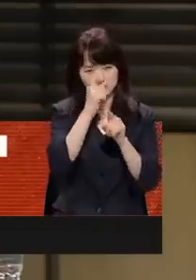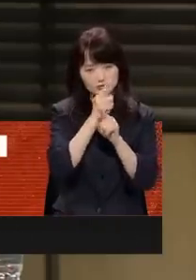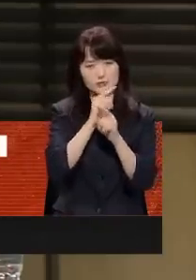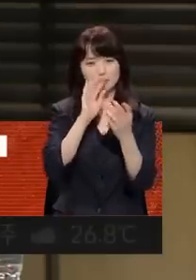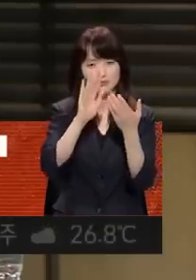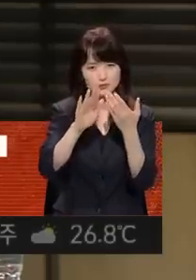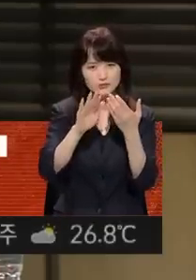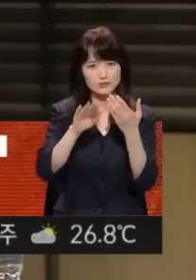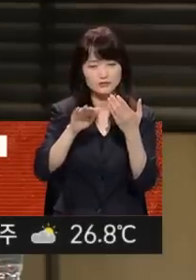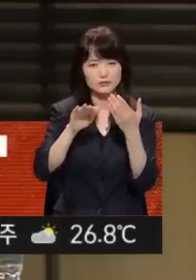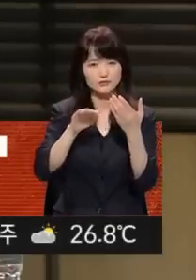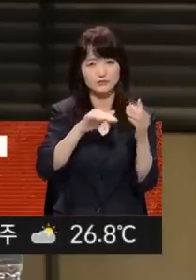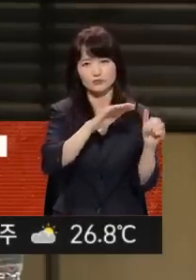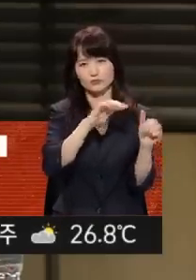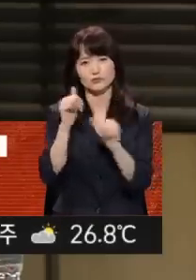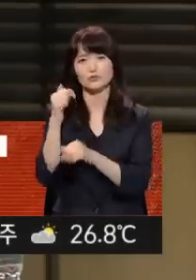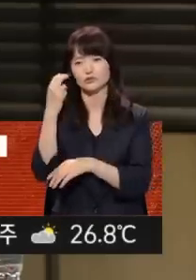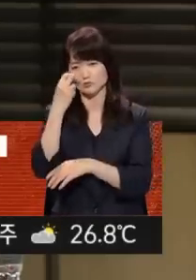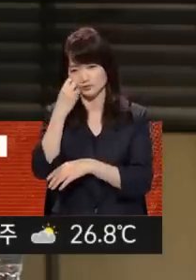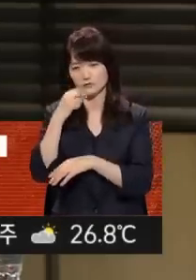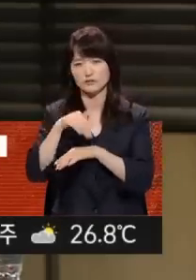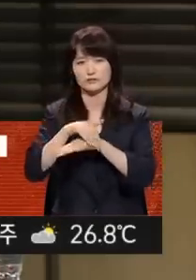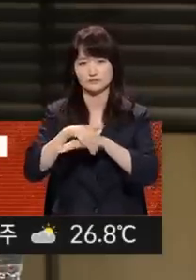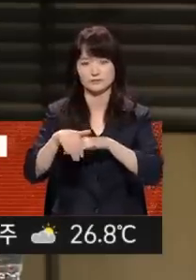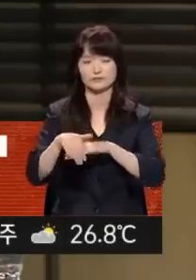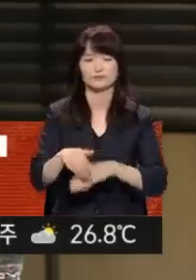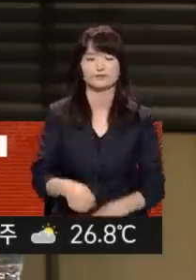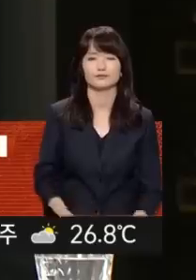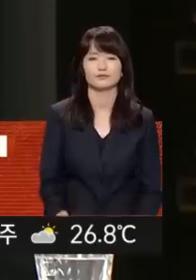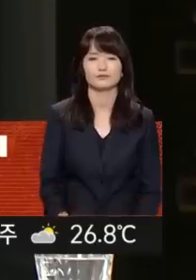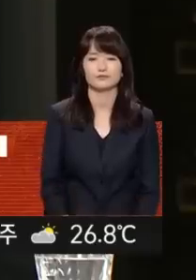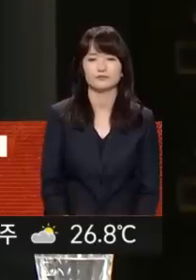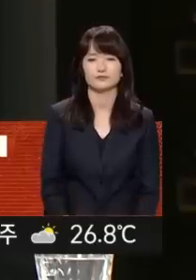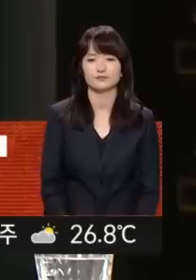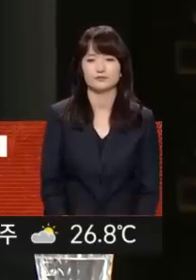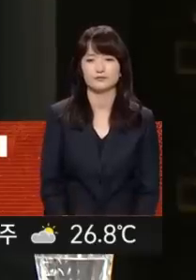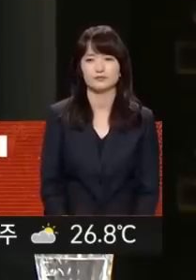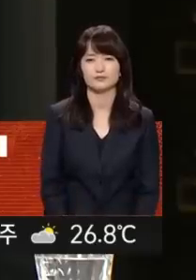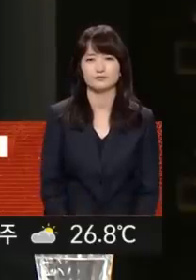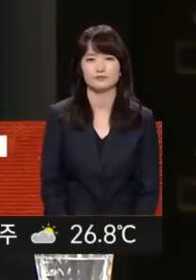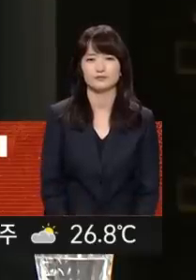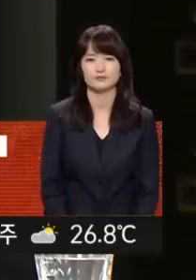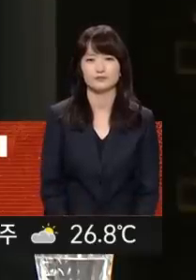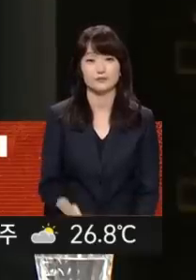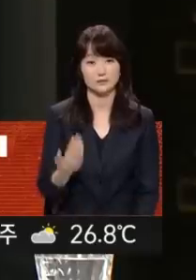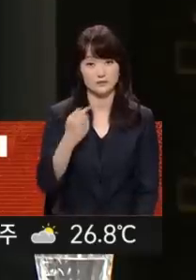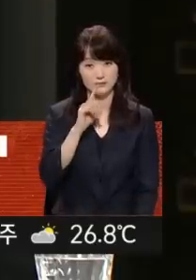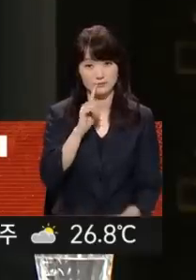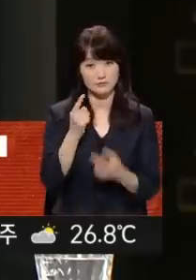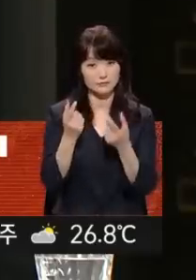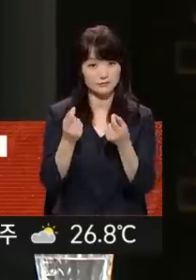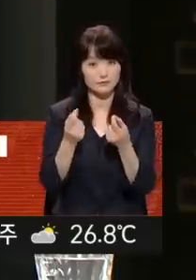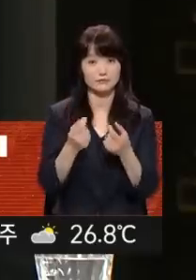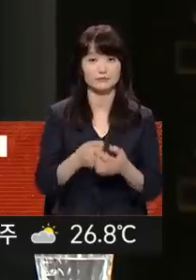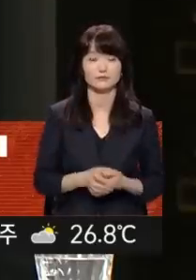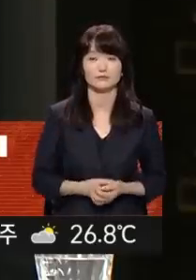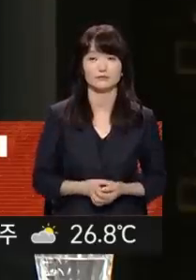나서 추후에 조사를 받으러 가기로 했다고 밝혔습니다 일단 뭐 제가 앞서든 말씀드렸습니다만 그